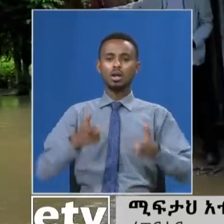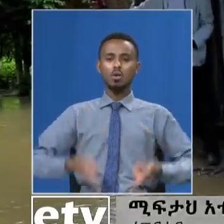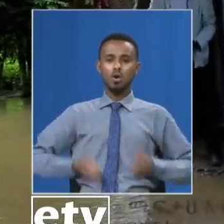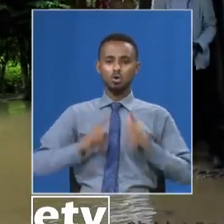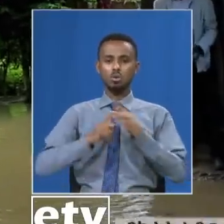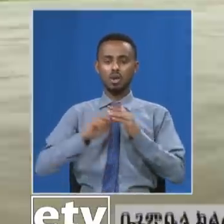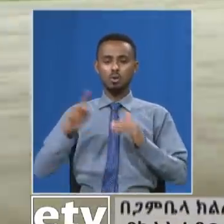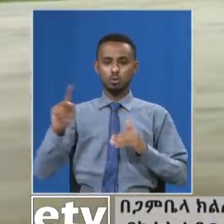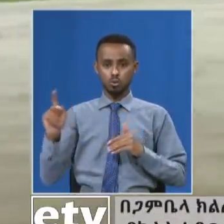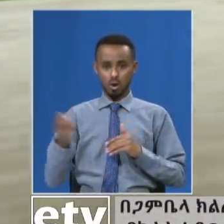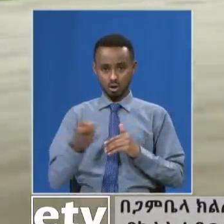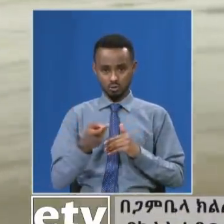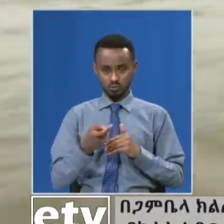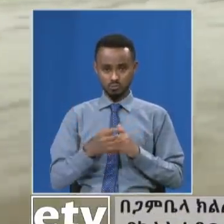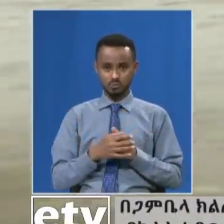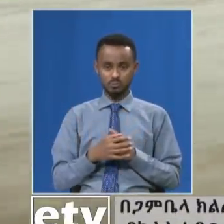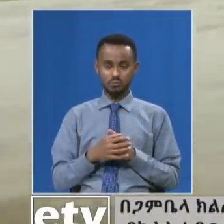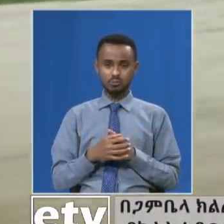መፈናቀል ምክንያት ሆኗል።